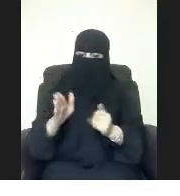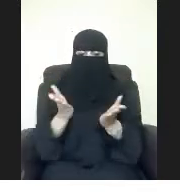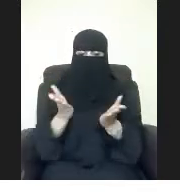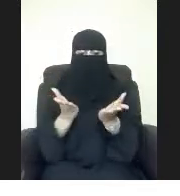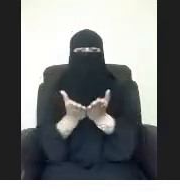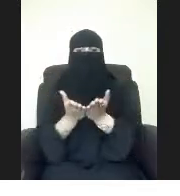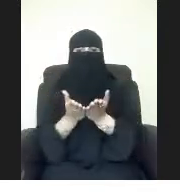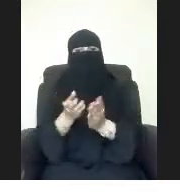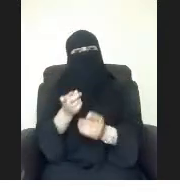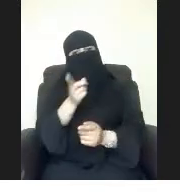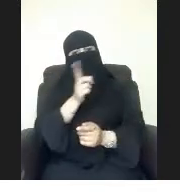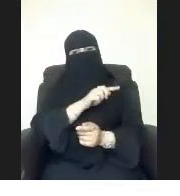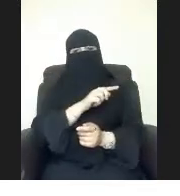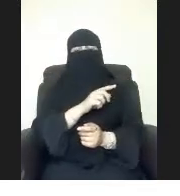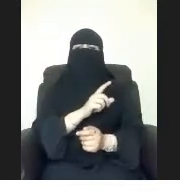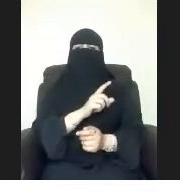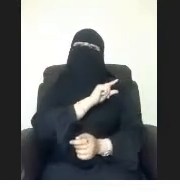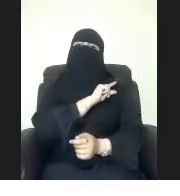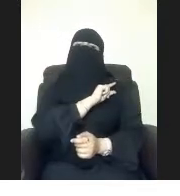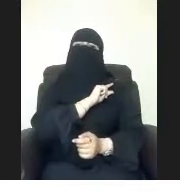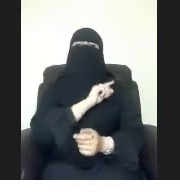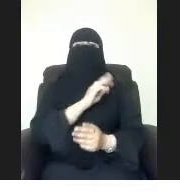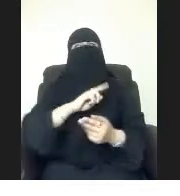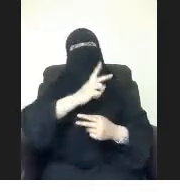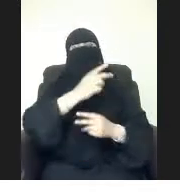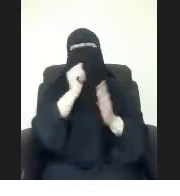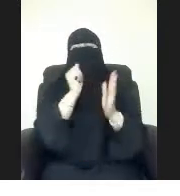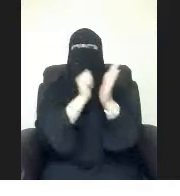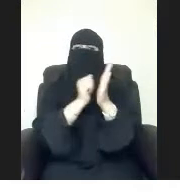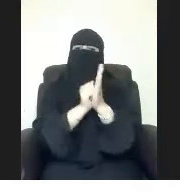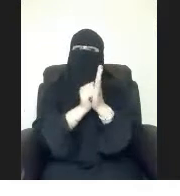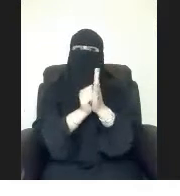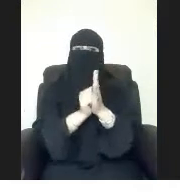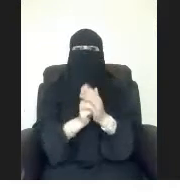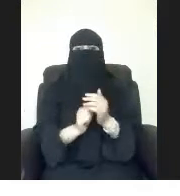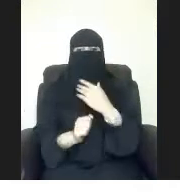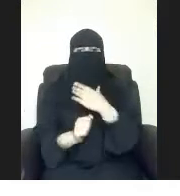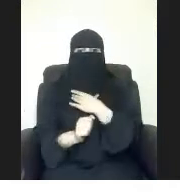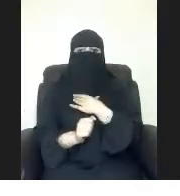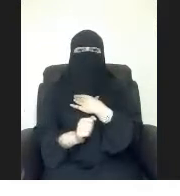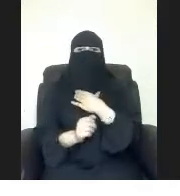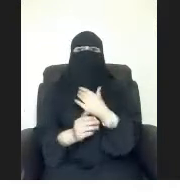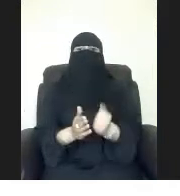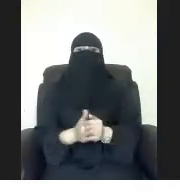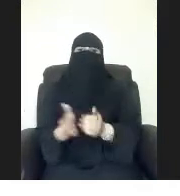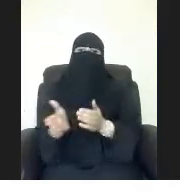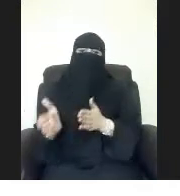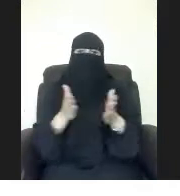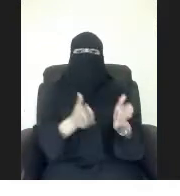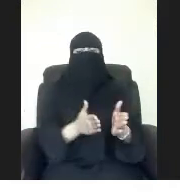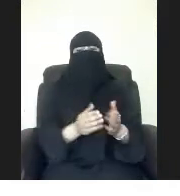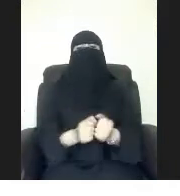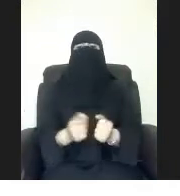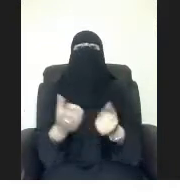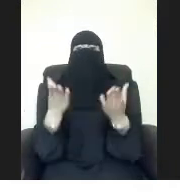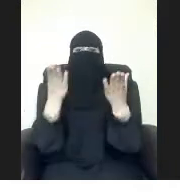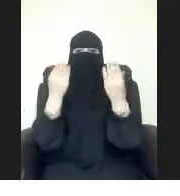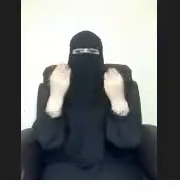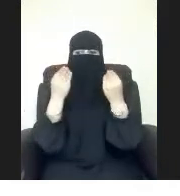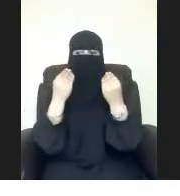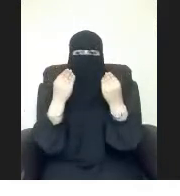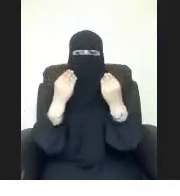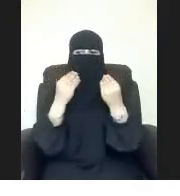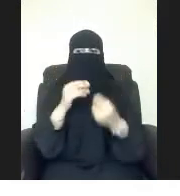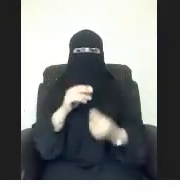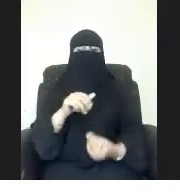الأدبيات تقدم هذا أو تفترض أو هذا التعريف. التعلم الافتراضي يكون فيه الطلاب معلمون منفصلين